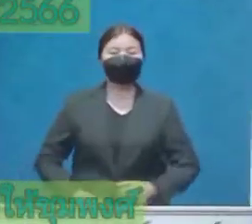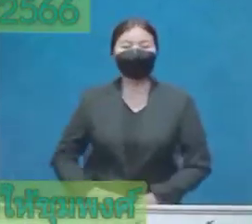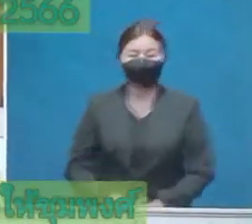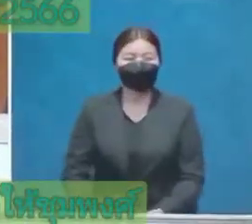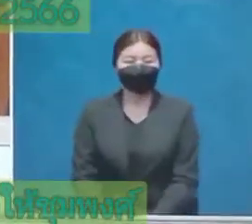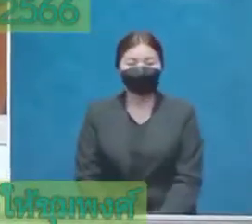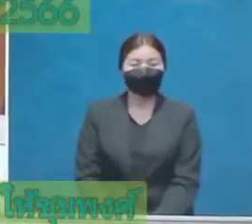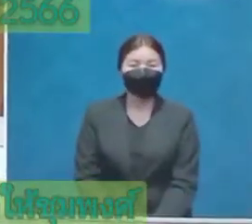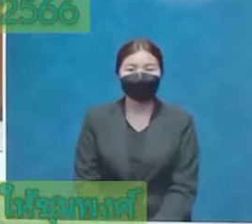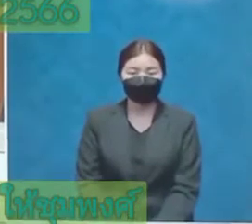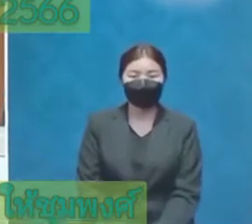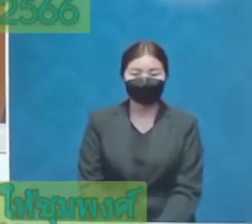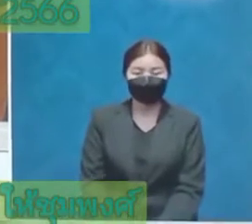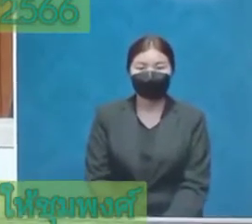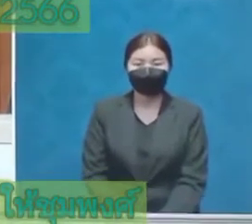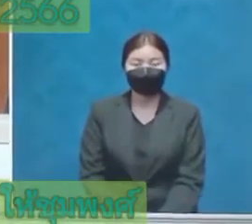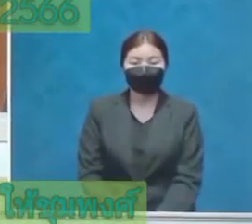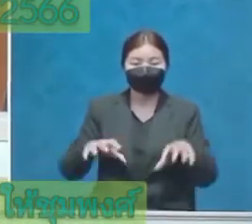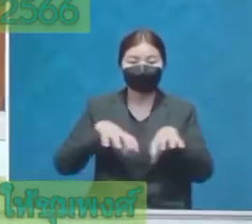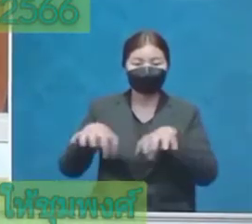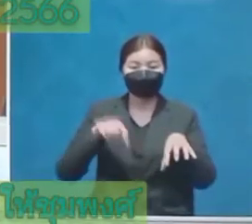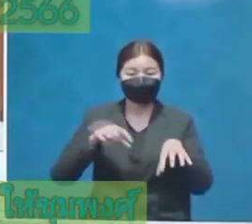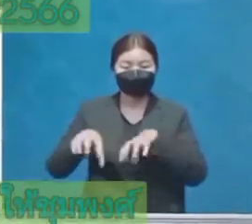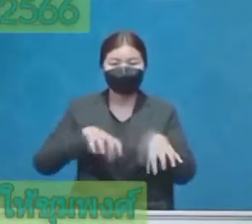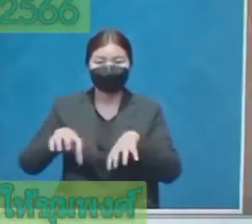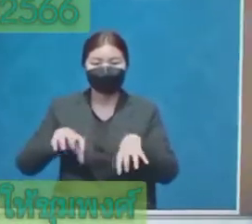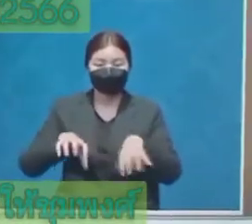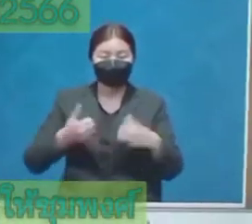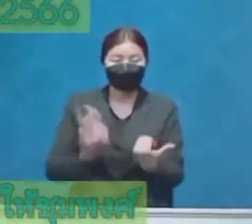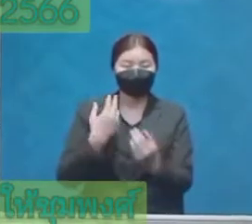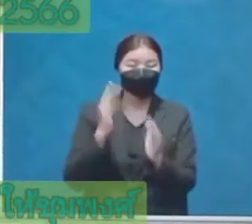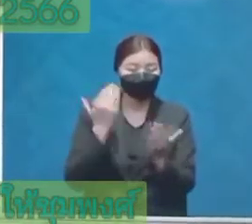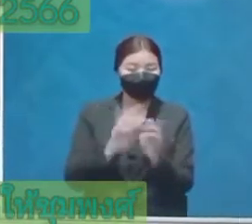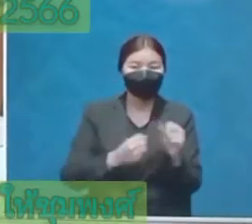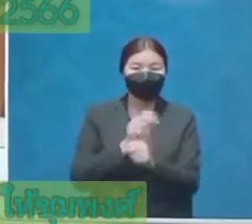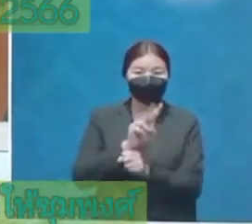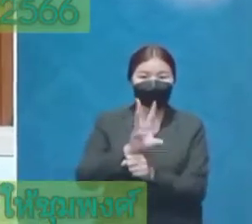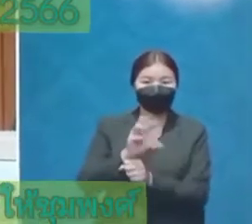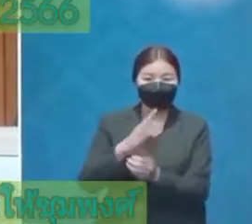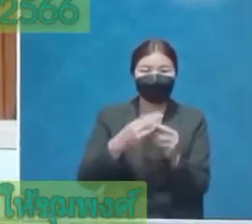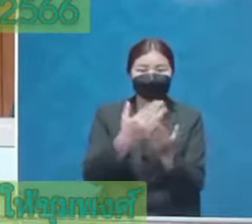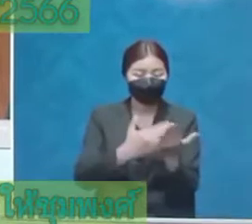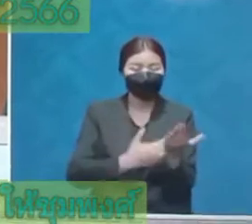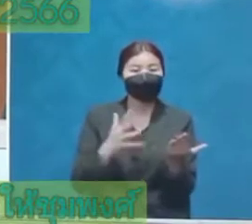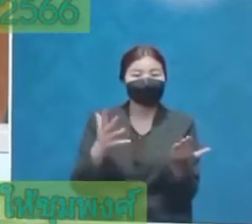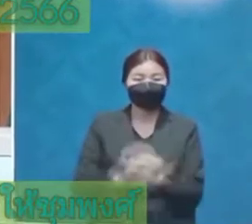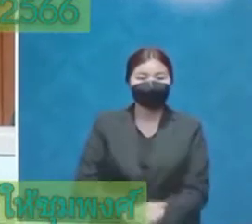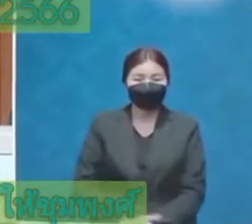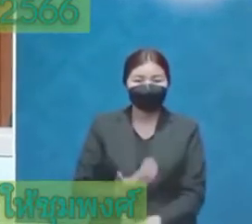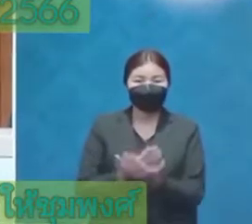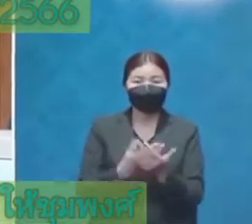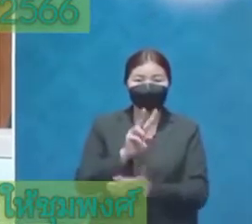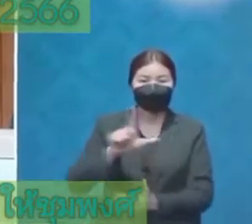สาเหตุเนื่องจากการจัดสรรนั้นไม่มีปรากฏรายการในเอกสารงบประมาณปี2565เนื่องจากจัดสรรครบวงเงินแล้ว